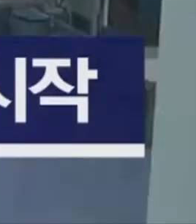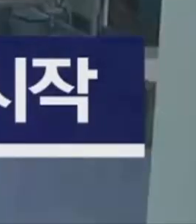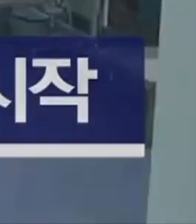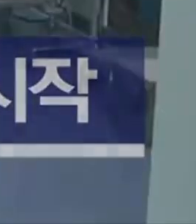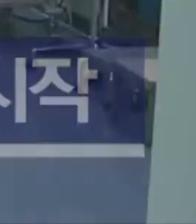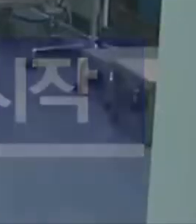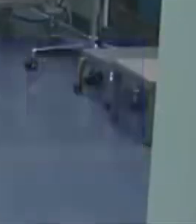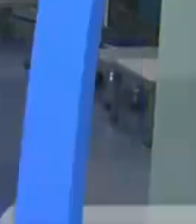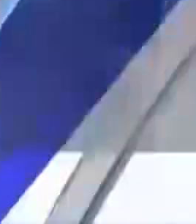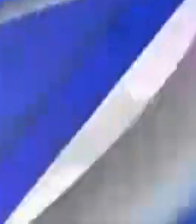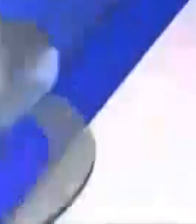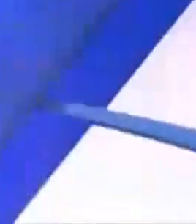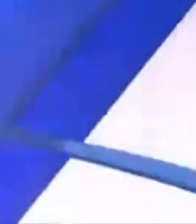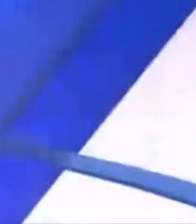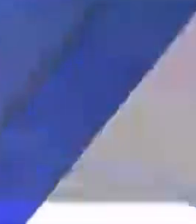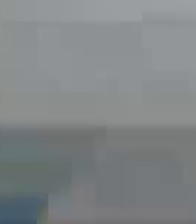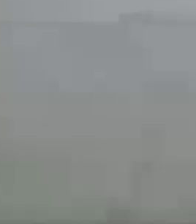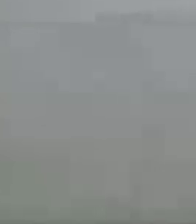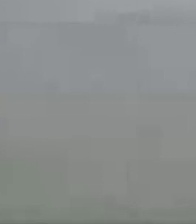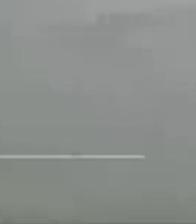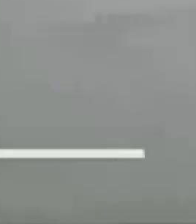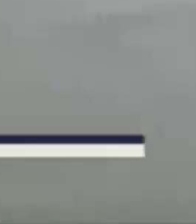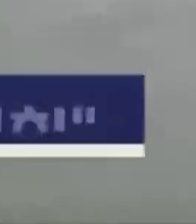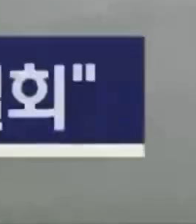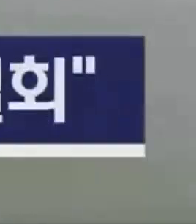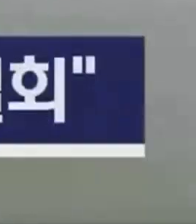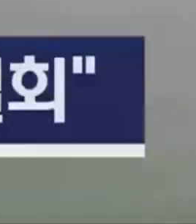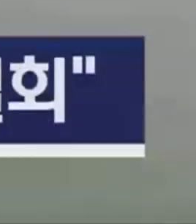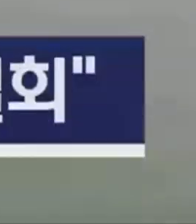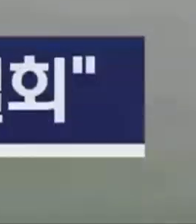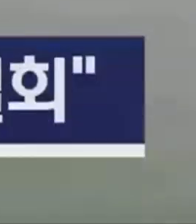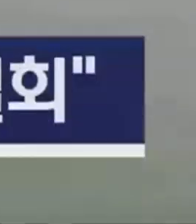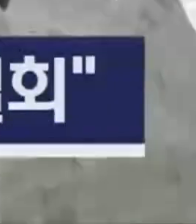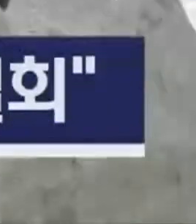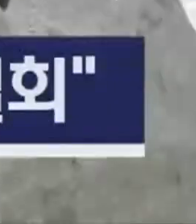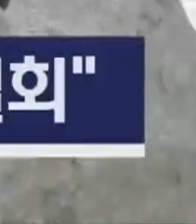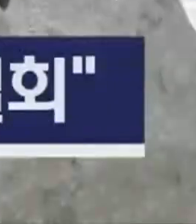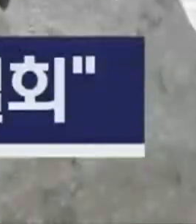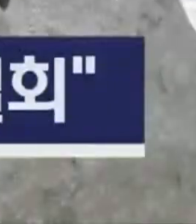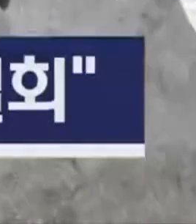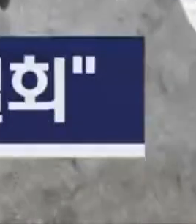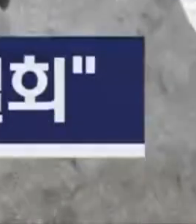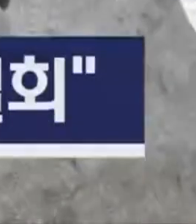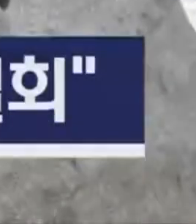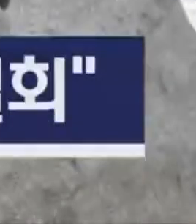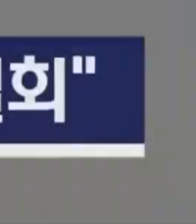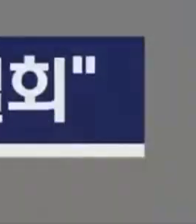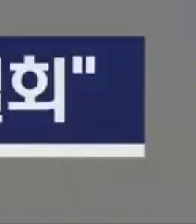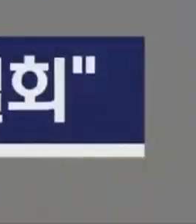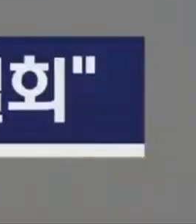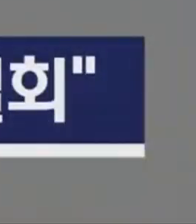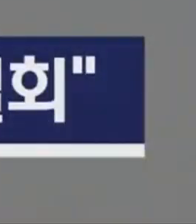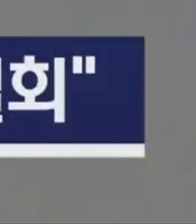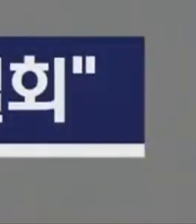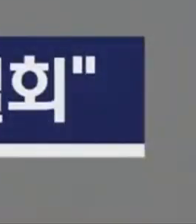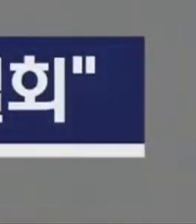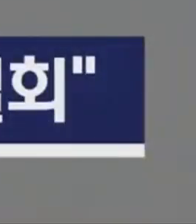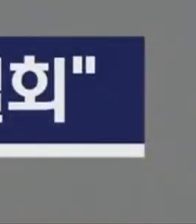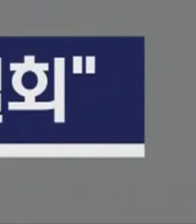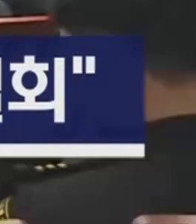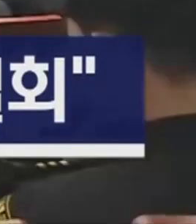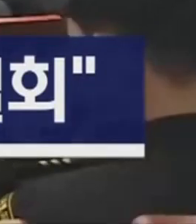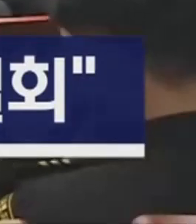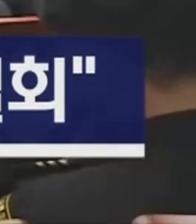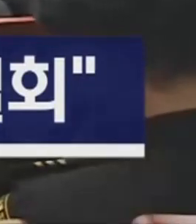대란이 현실화하고 있습니다. 국립 목포해양대가 국립인천대와 통합을 추진하면서 파문이 일고 있습니다.